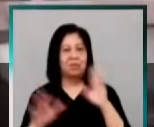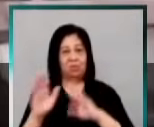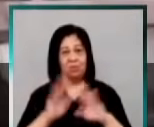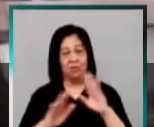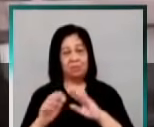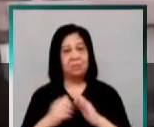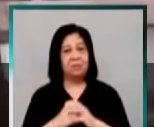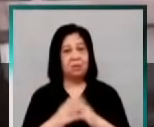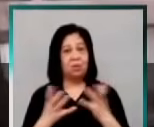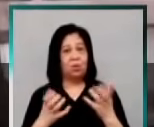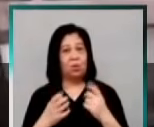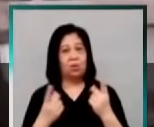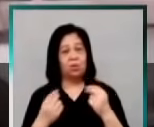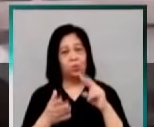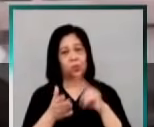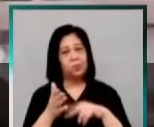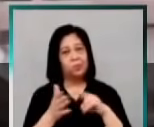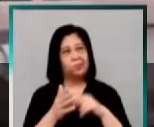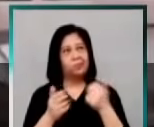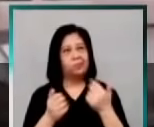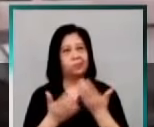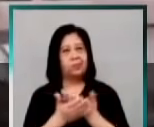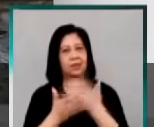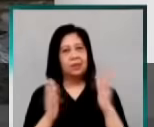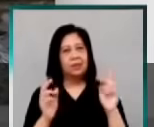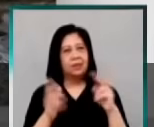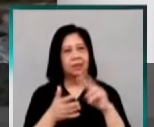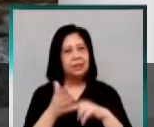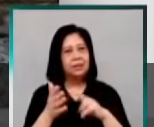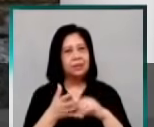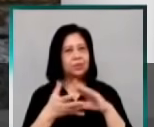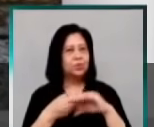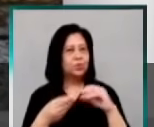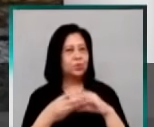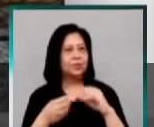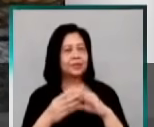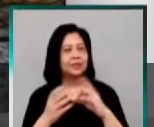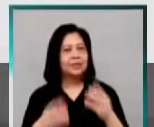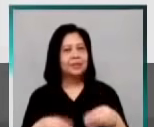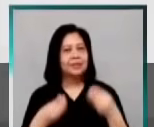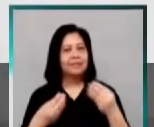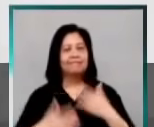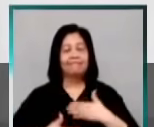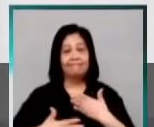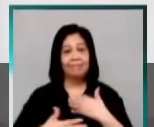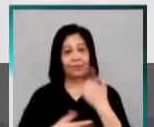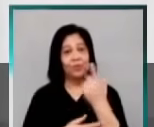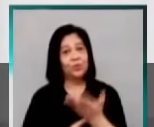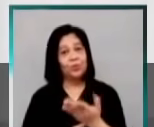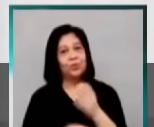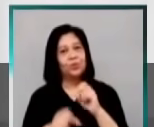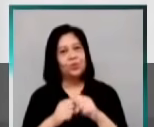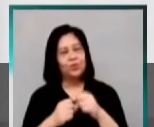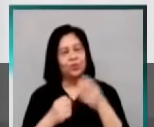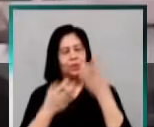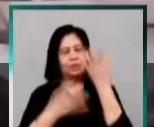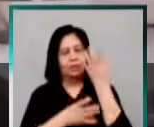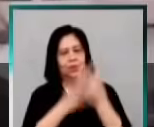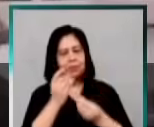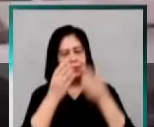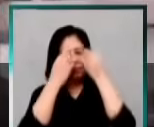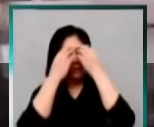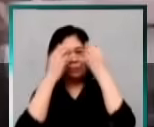mo magbasa na something, makabasa ng story na makakapagpasaya sa'yo para ma-take off yung mind mo dun sa